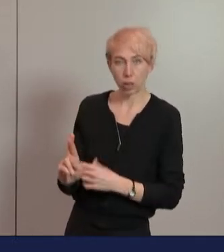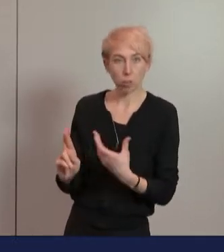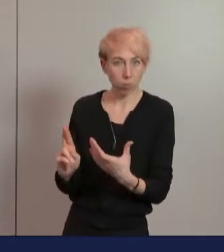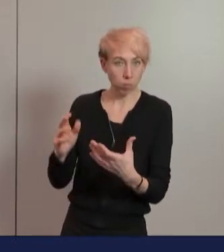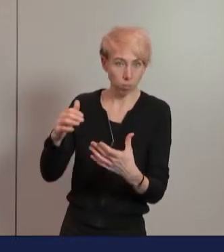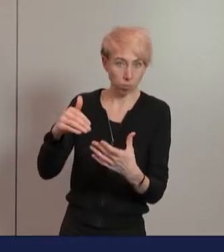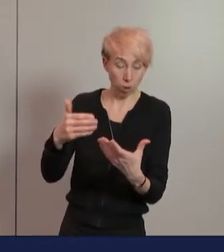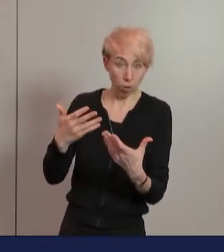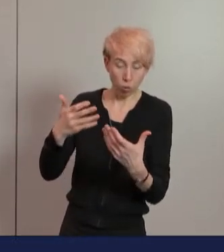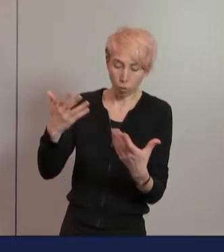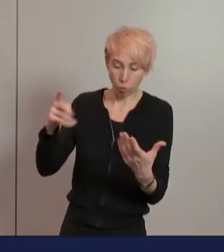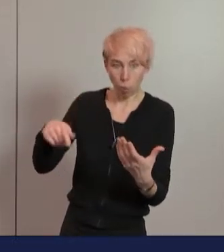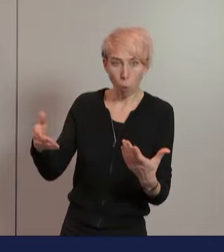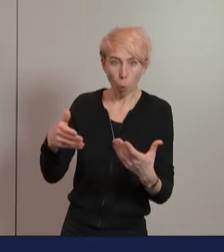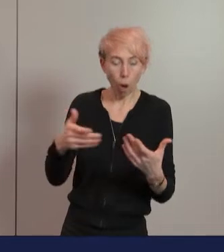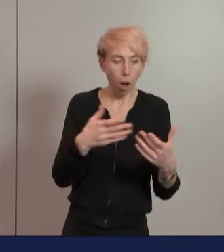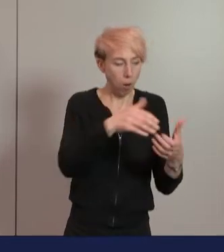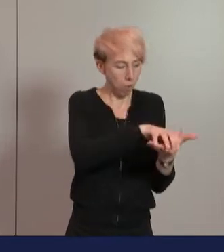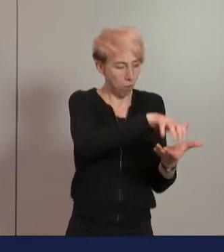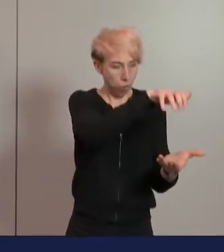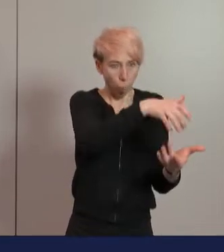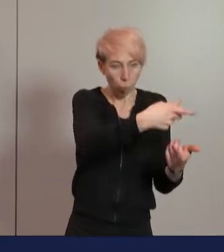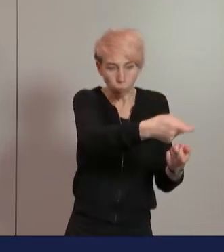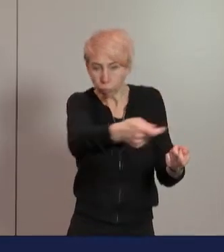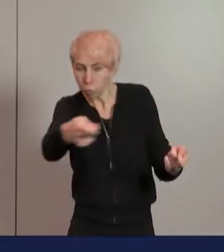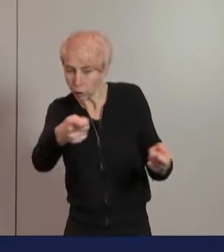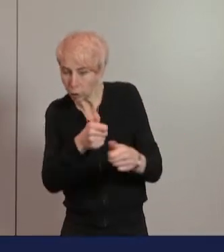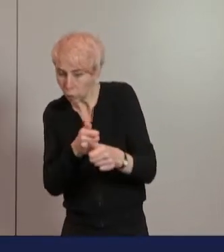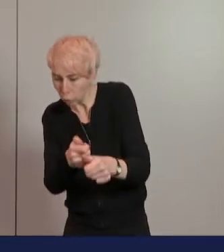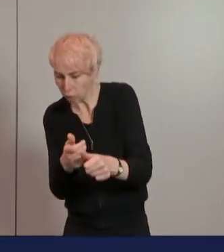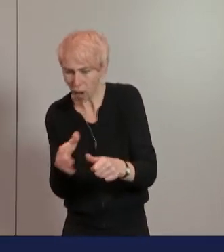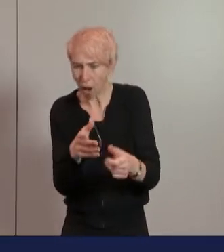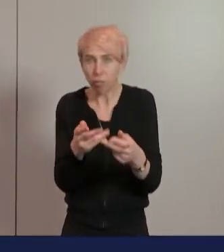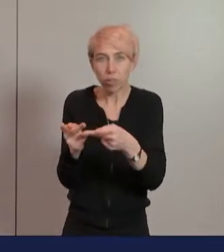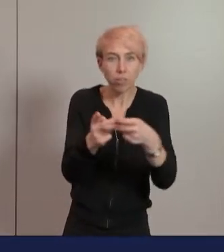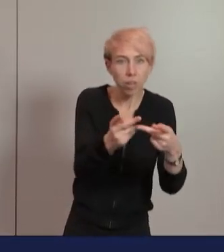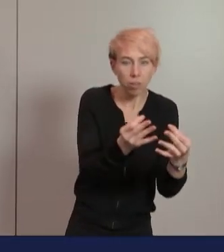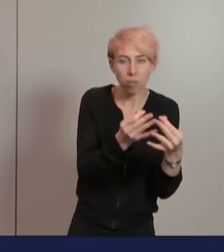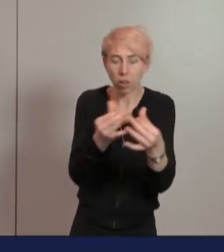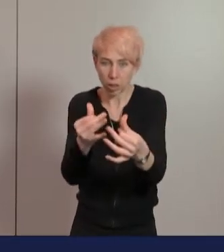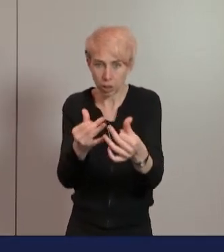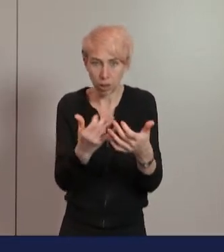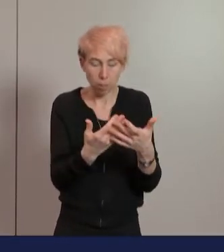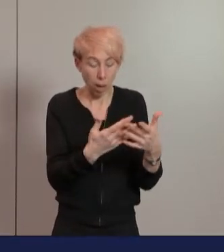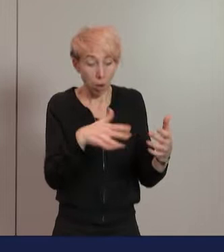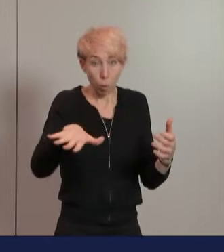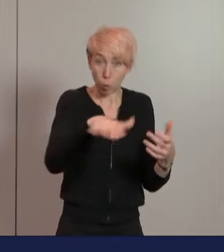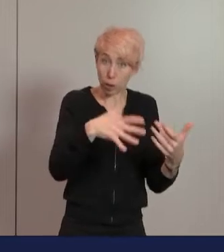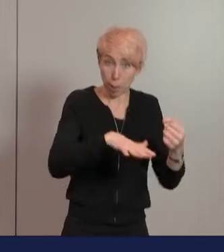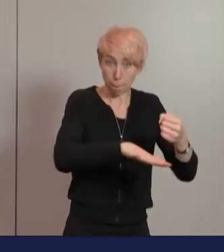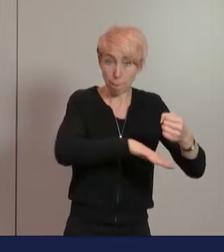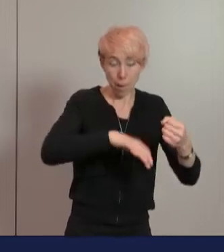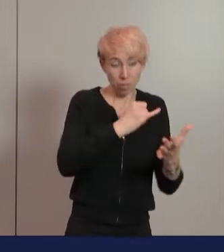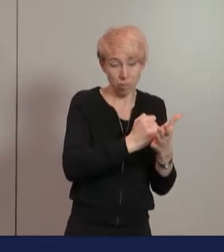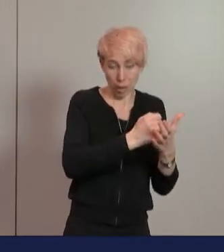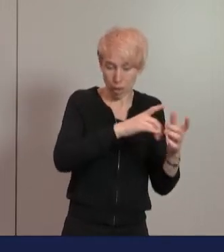principe d'une redistribution du fonds de péréquation en faveur des communes fragiles, mobilisant déjà fortement leur base fiscale. La